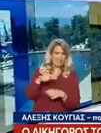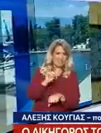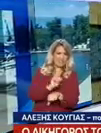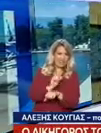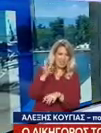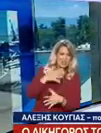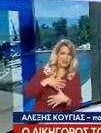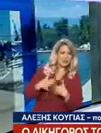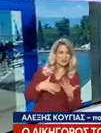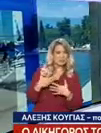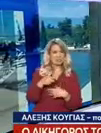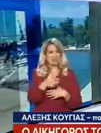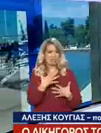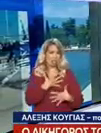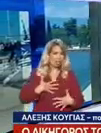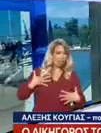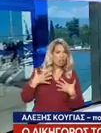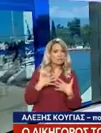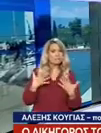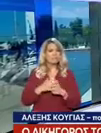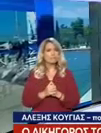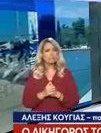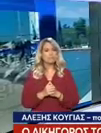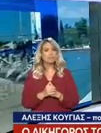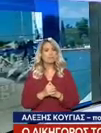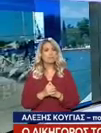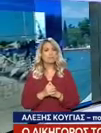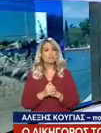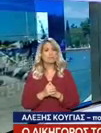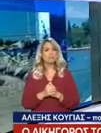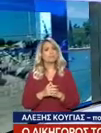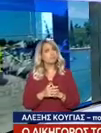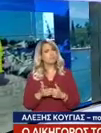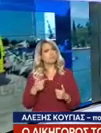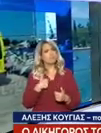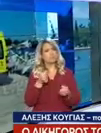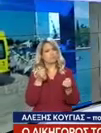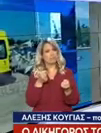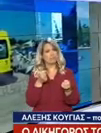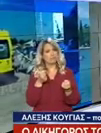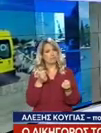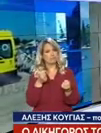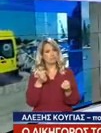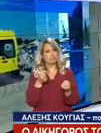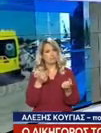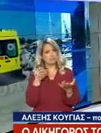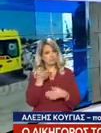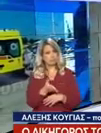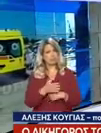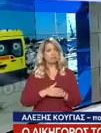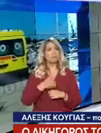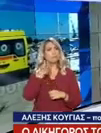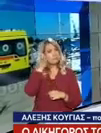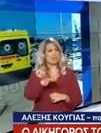σημείο του δράματος, του εγκλήματος, με το ανυπεράσπιστο αυτό θύμα το κοριτσάκι, πήγα στις Ράχες, εκεί στην